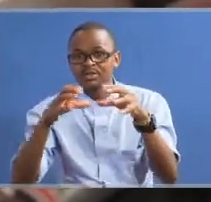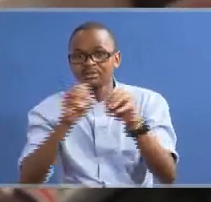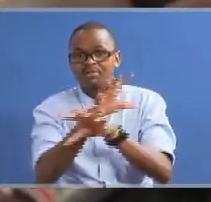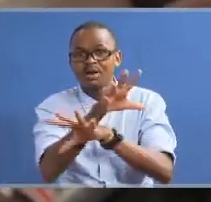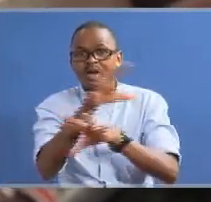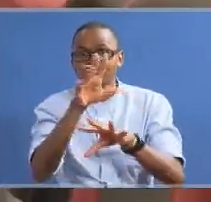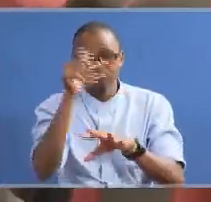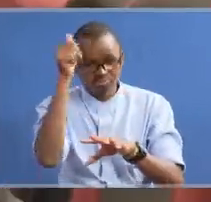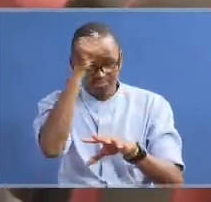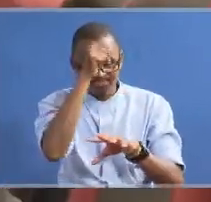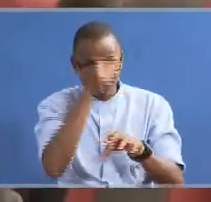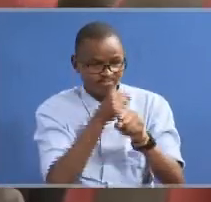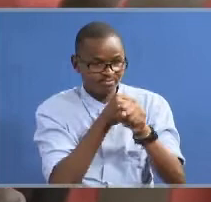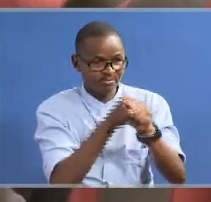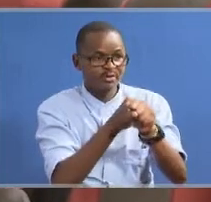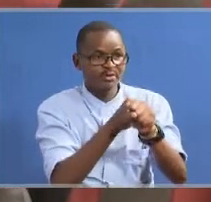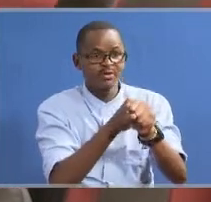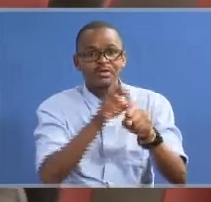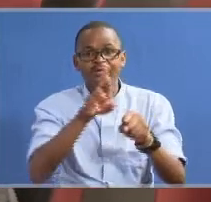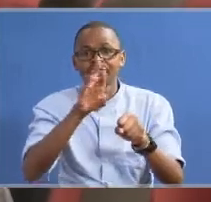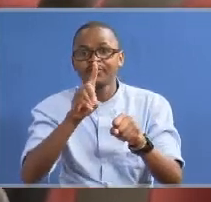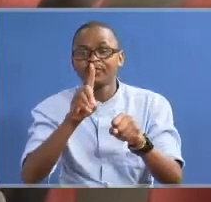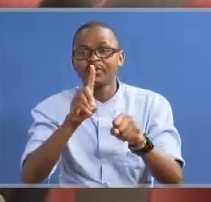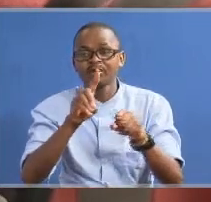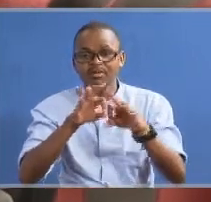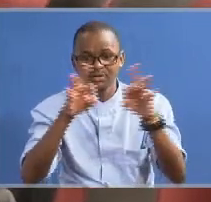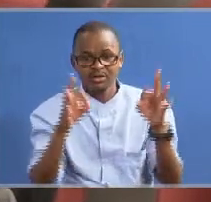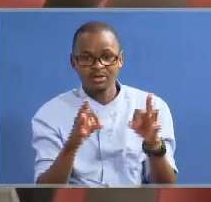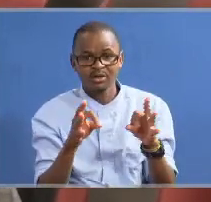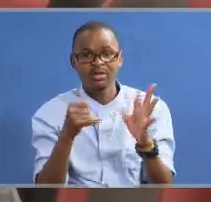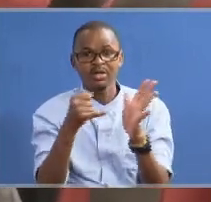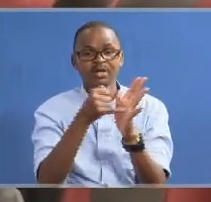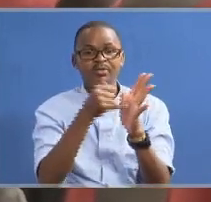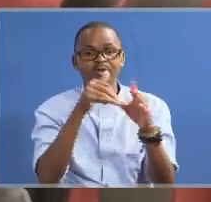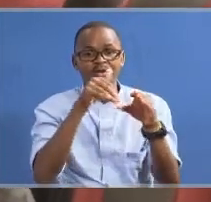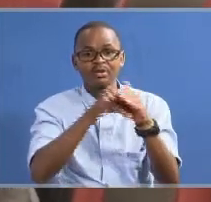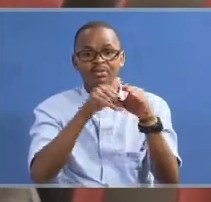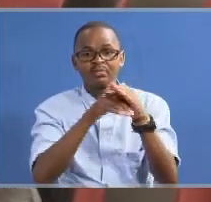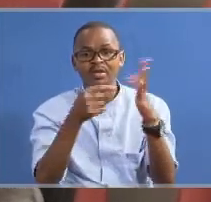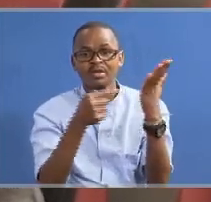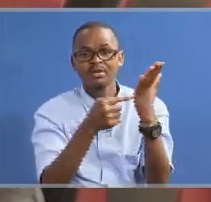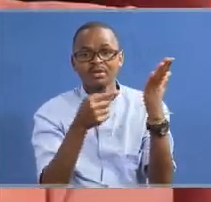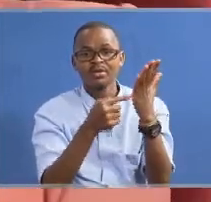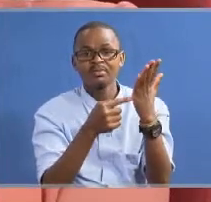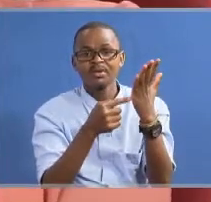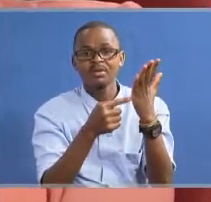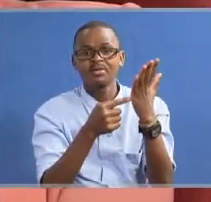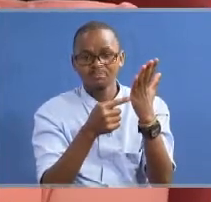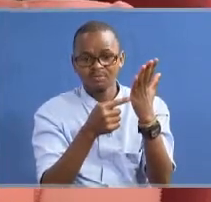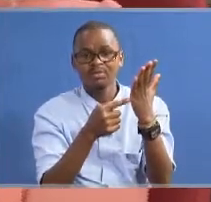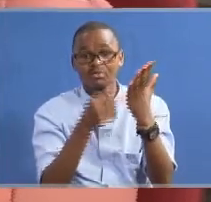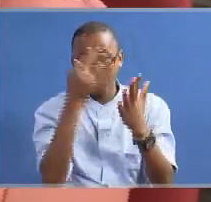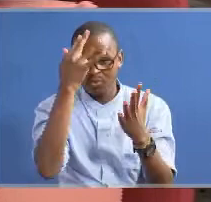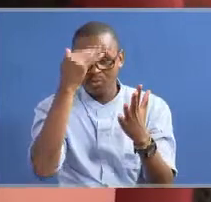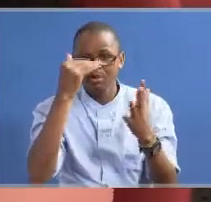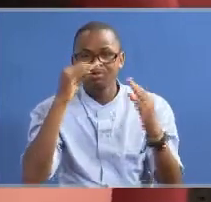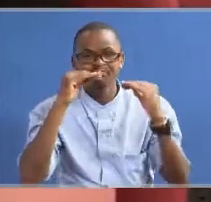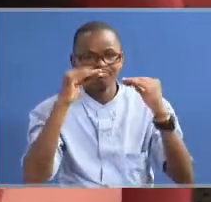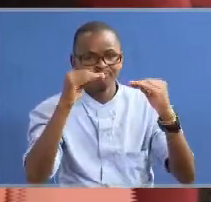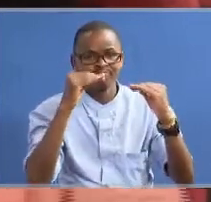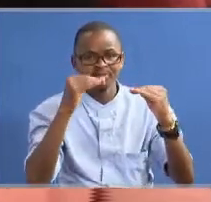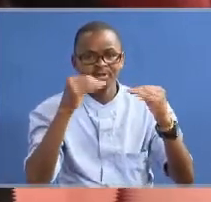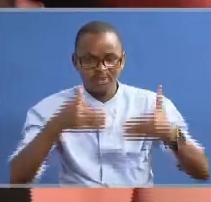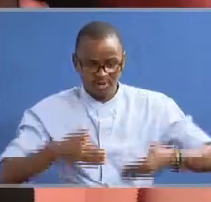Africa, wakifadhiliwa na shirika la Ford Foundation, wakijiunga na washikadau katika sekta ya kiteknolojia na kidijitali ili kuhamasisha